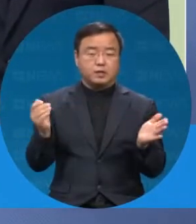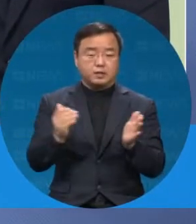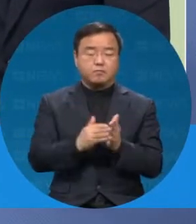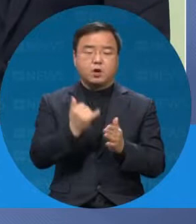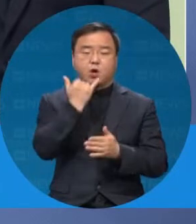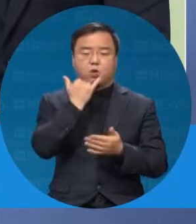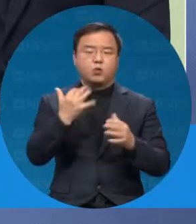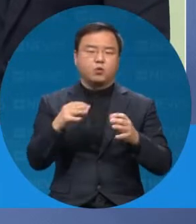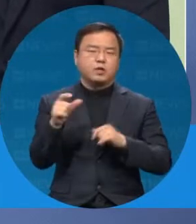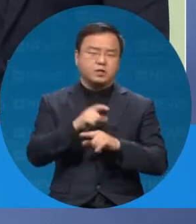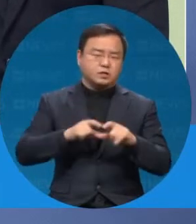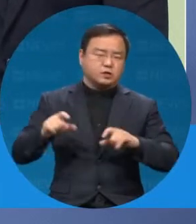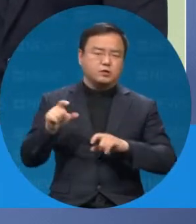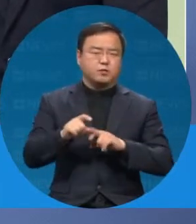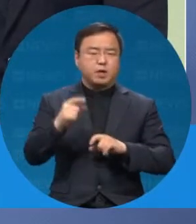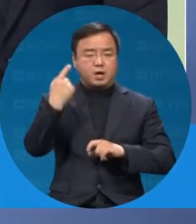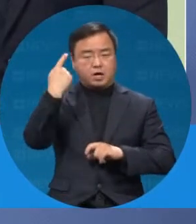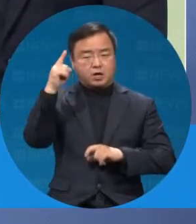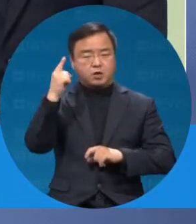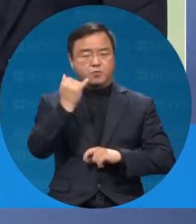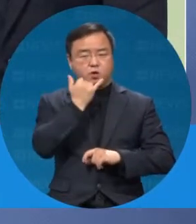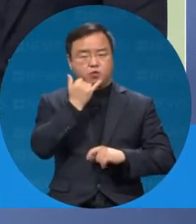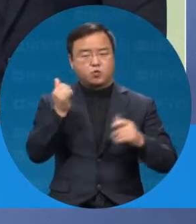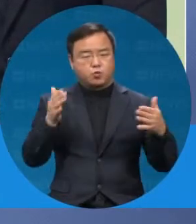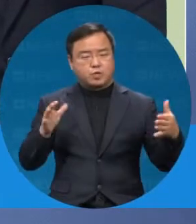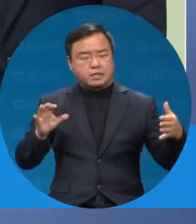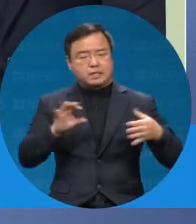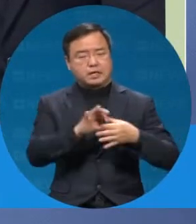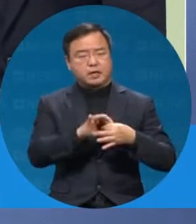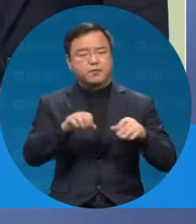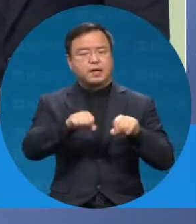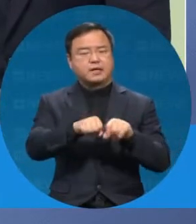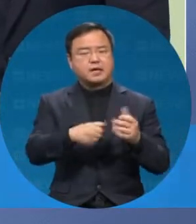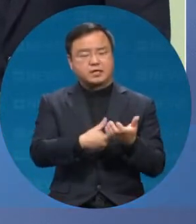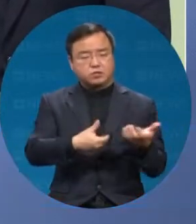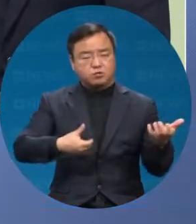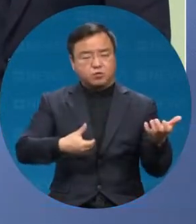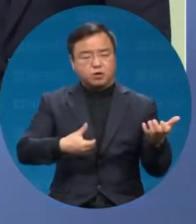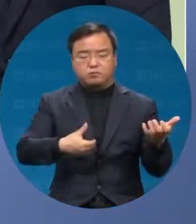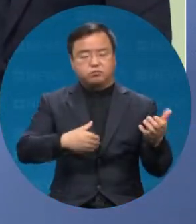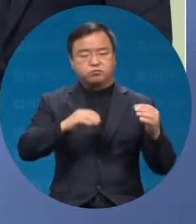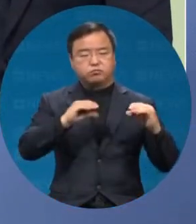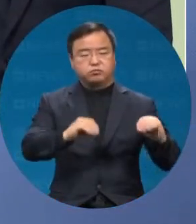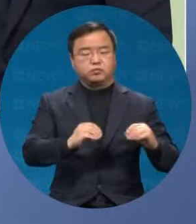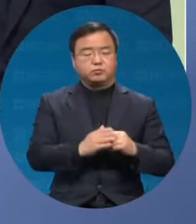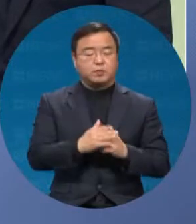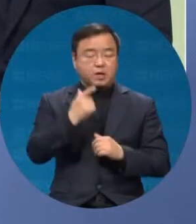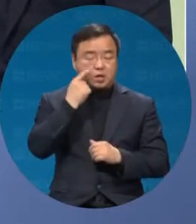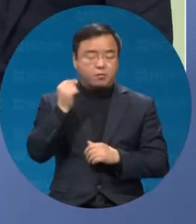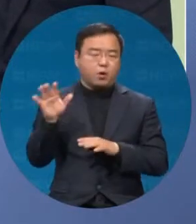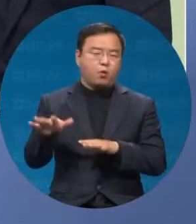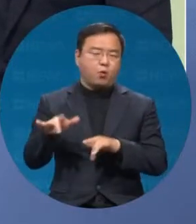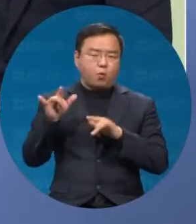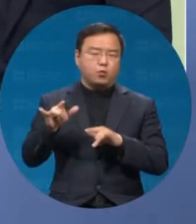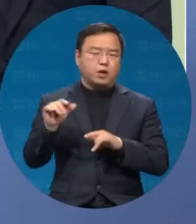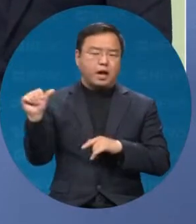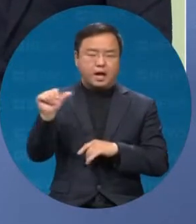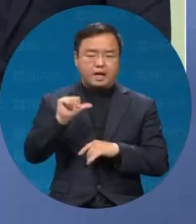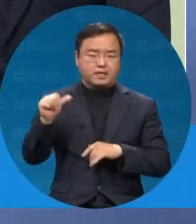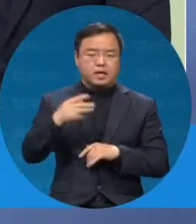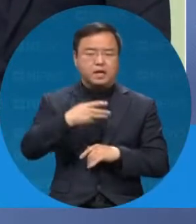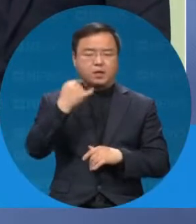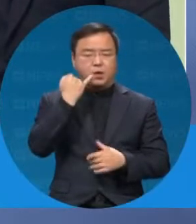발 더 나아가 러시아와 독일을 잇는 가스관 사업을 중단하기로 했습니다 예 또 일본과 호주 등 아시아 태평양 국가들도